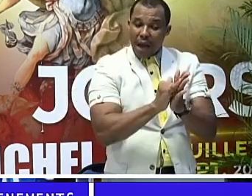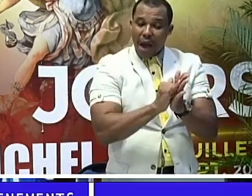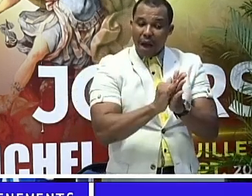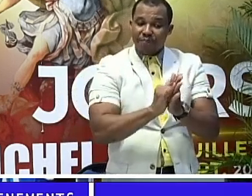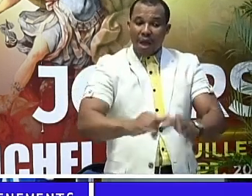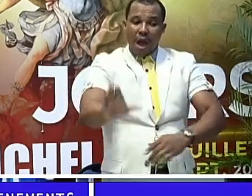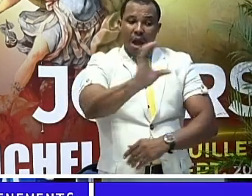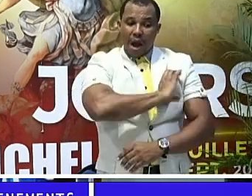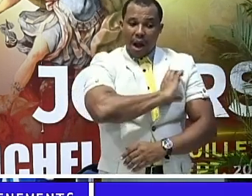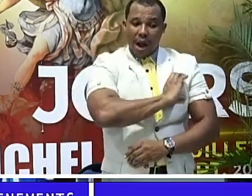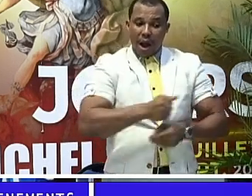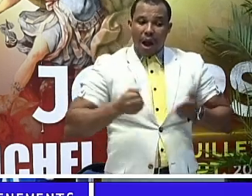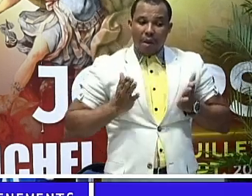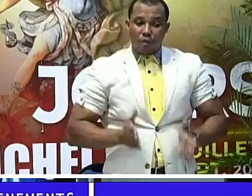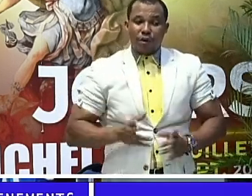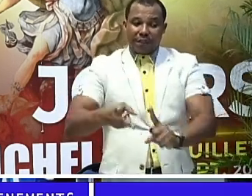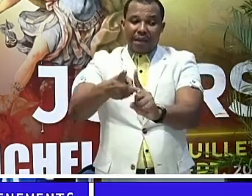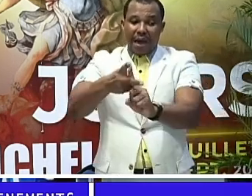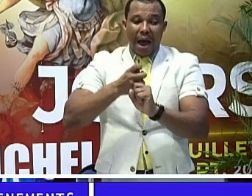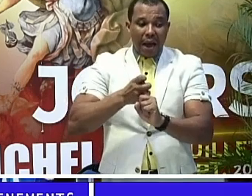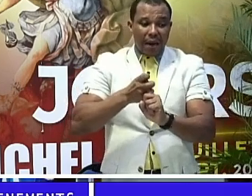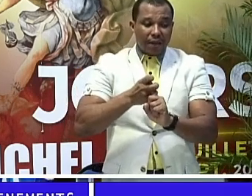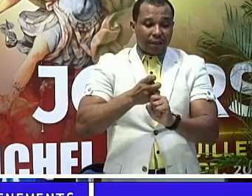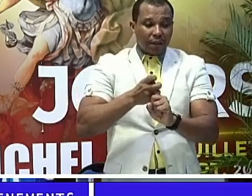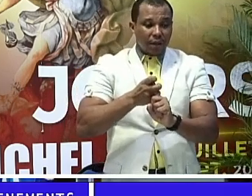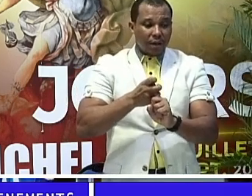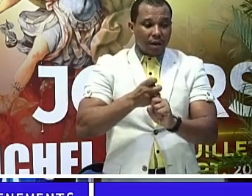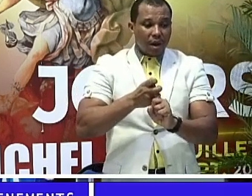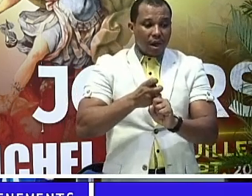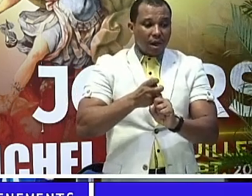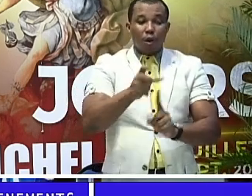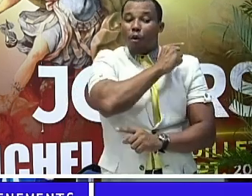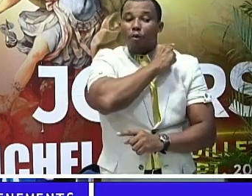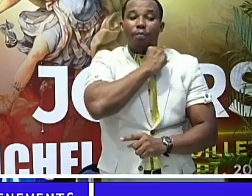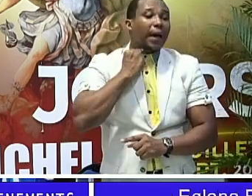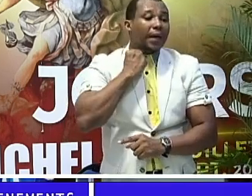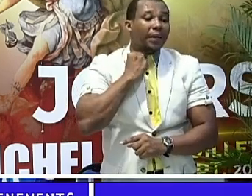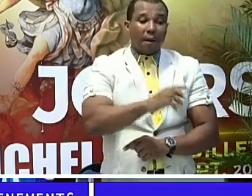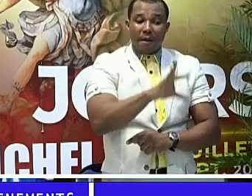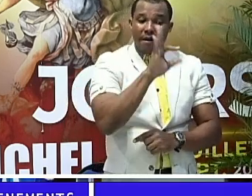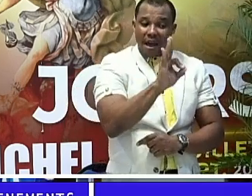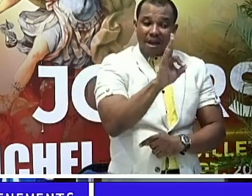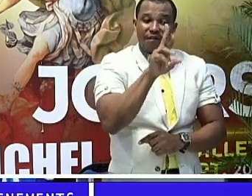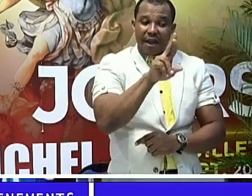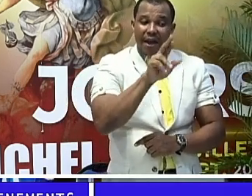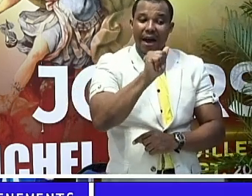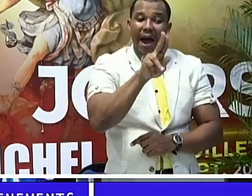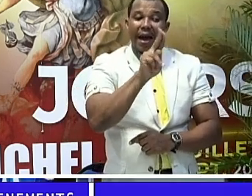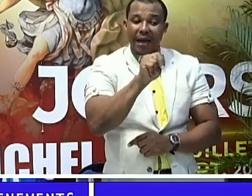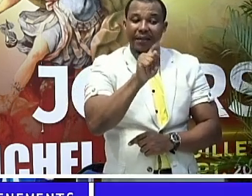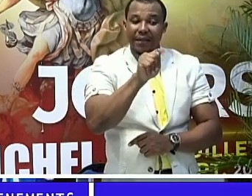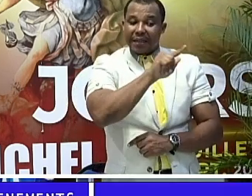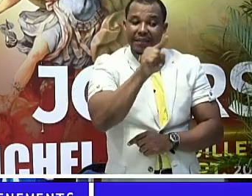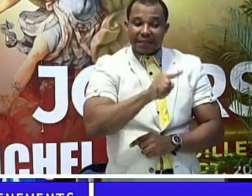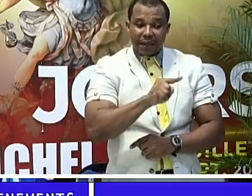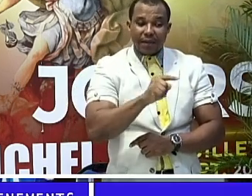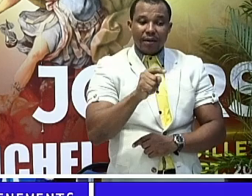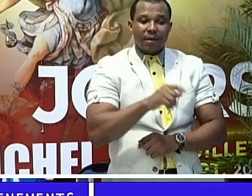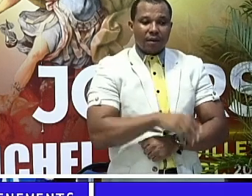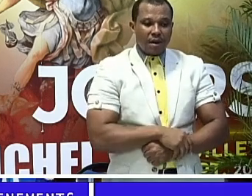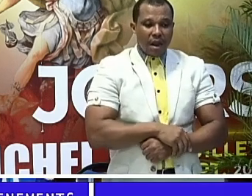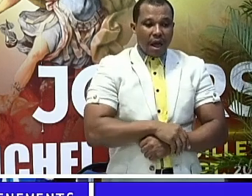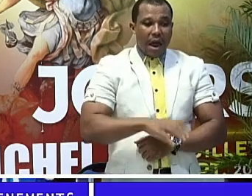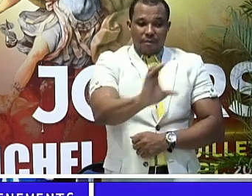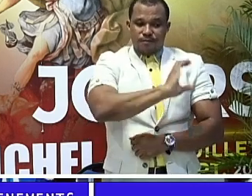un prêtre épiscopal qui est Franz Kols. Il a arrêté lui parce que il a dit